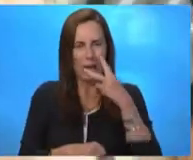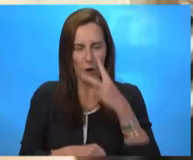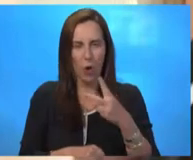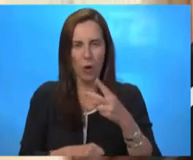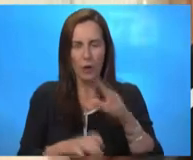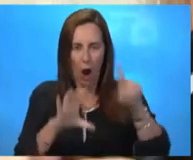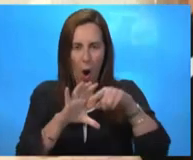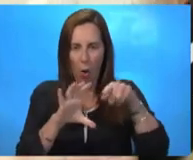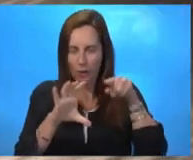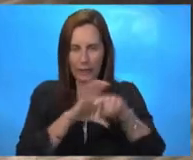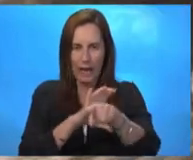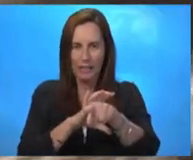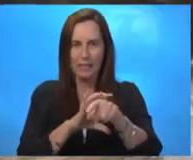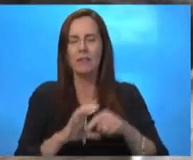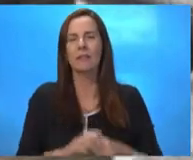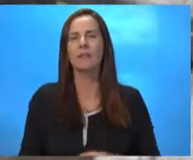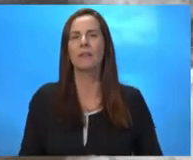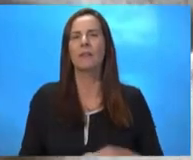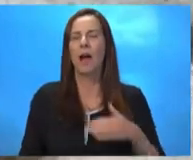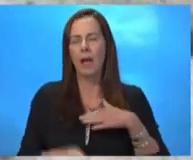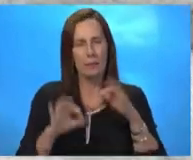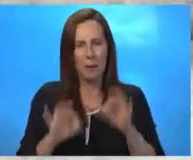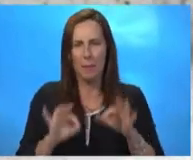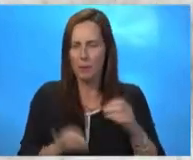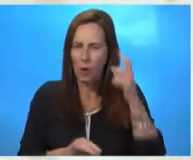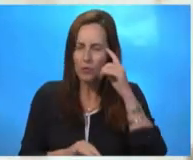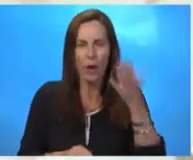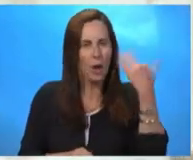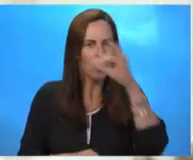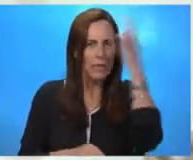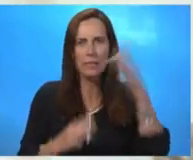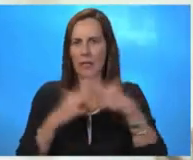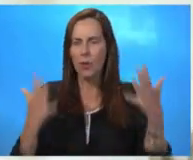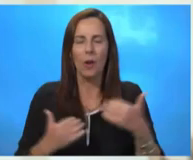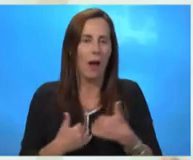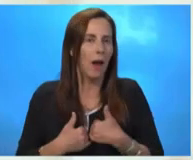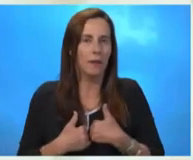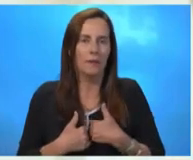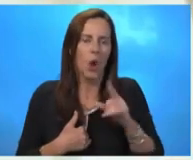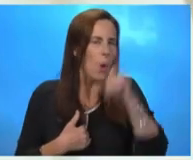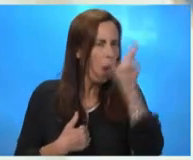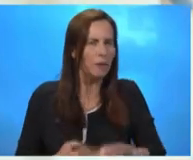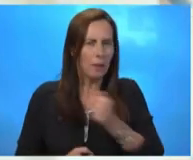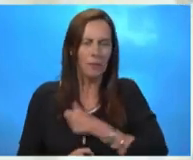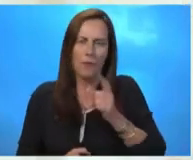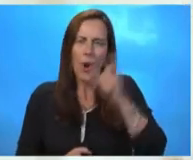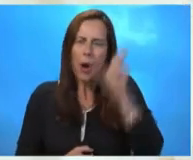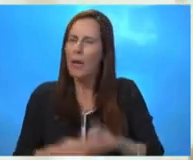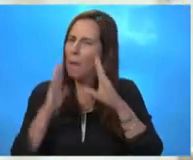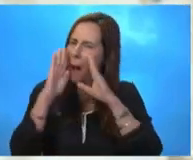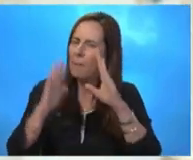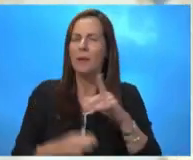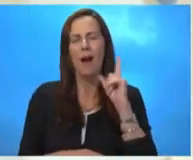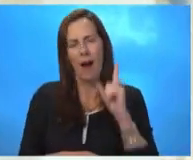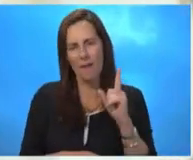ממנו כנראה חדרה הרקטה. אני באמת באמת חושבת שהיה לנו פה נס גדול. אני לא אדם דתי ולא אדם מאמין,